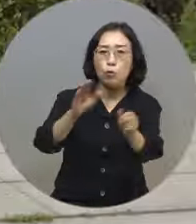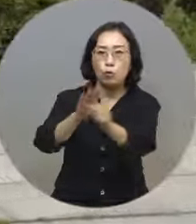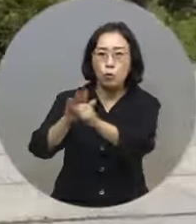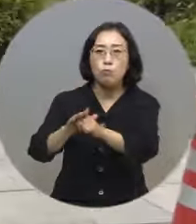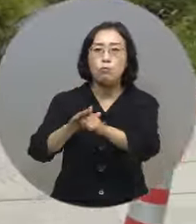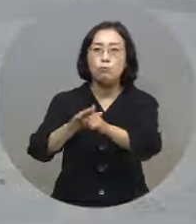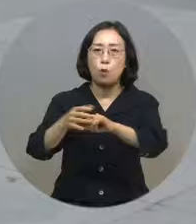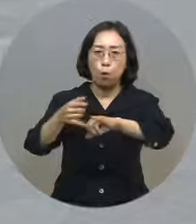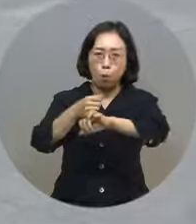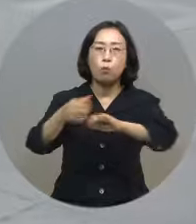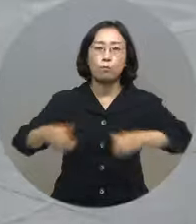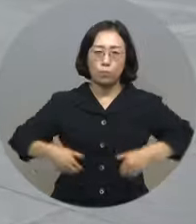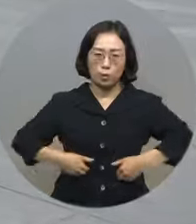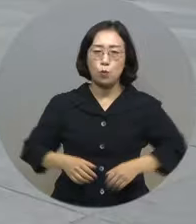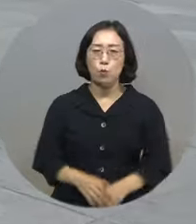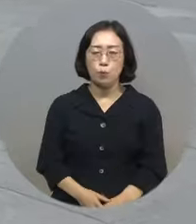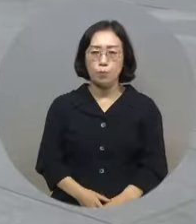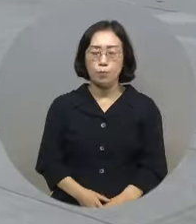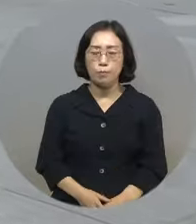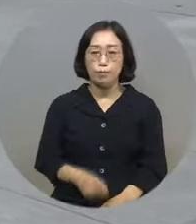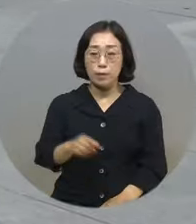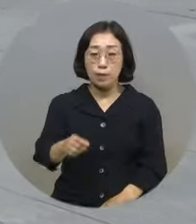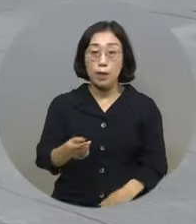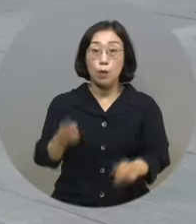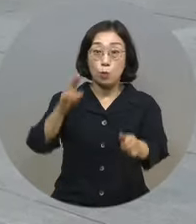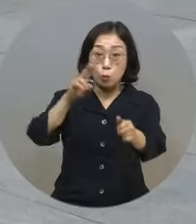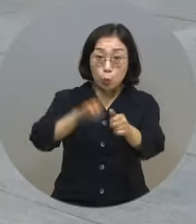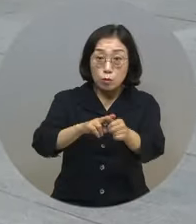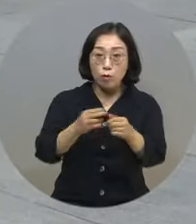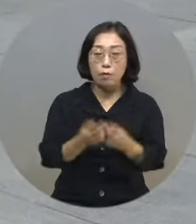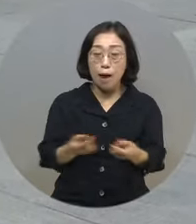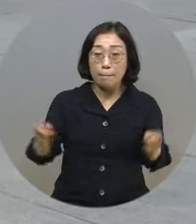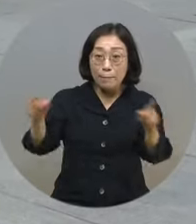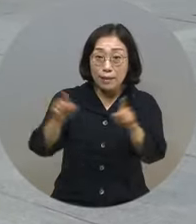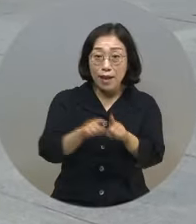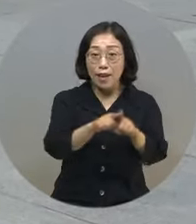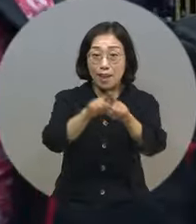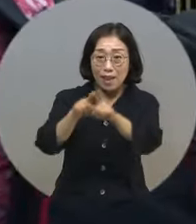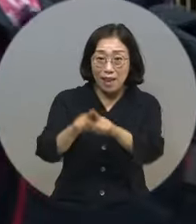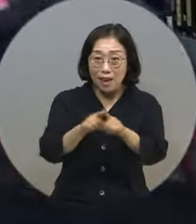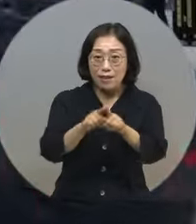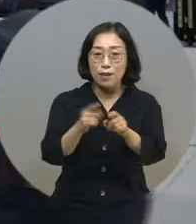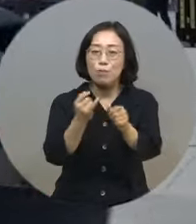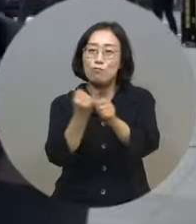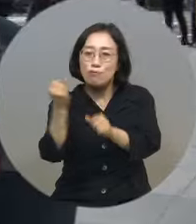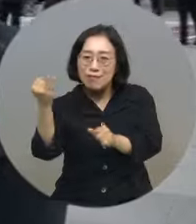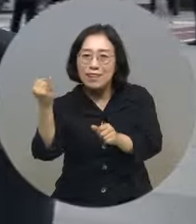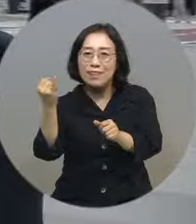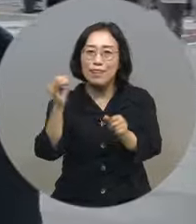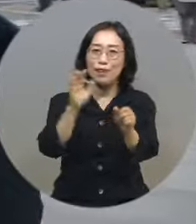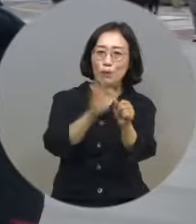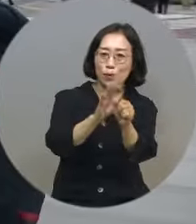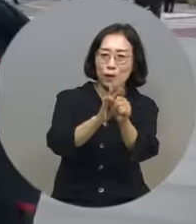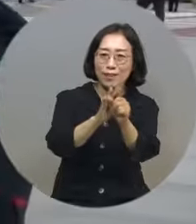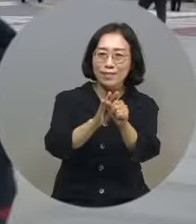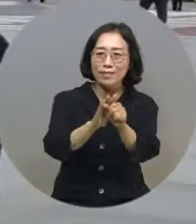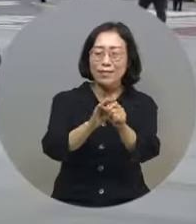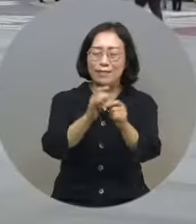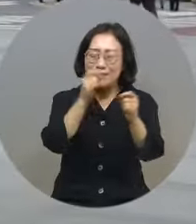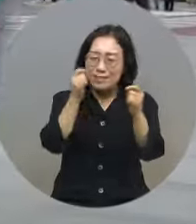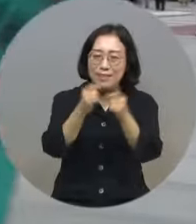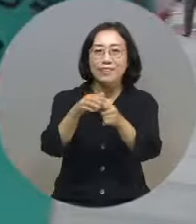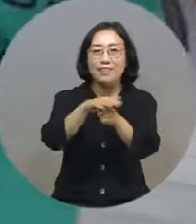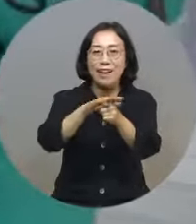강조합니다 이범식 씨의 도전이 함께하는 모든 길에 동행하는 아내의 손길에서 애정이